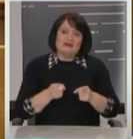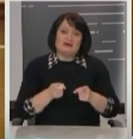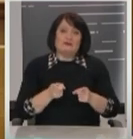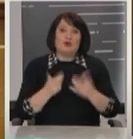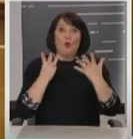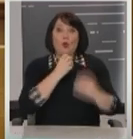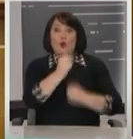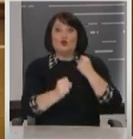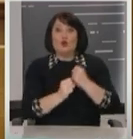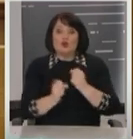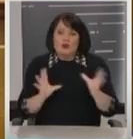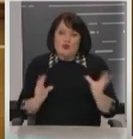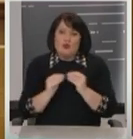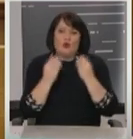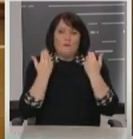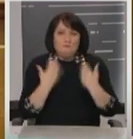η Ελλάδα επιστρέφει.